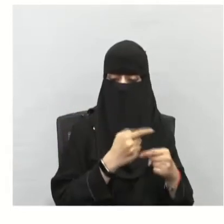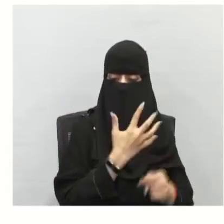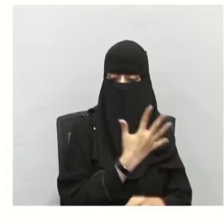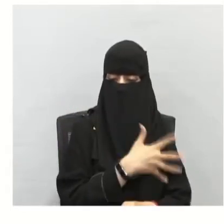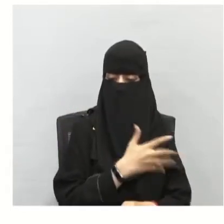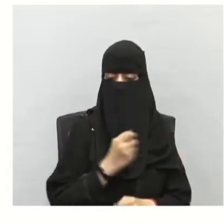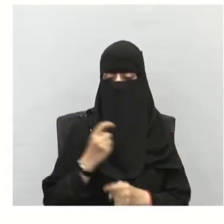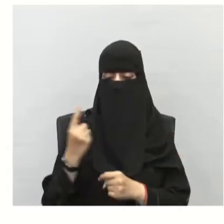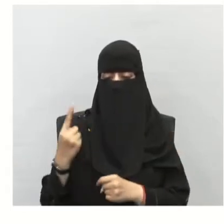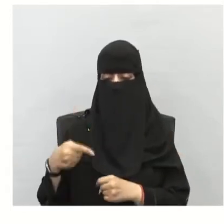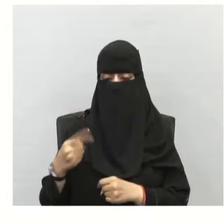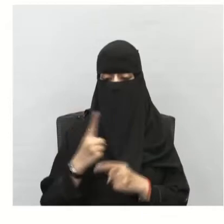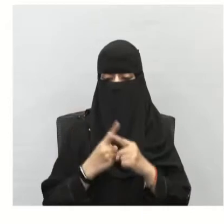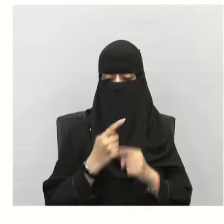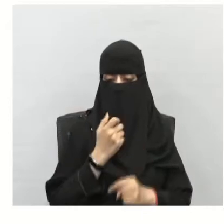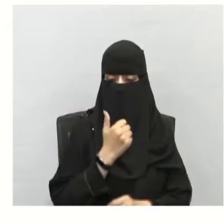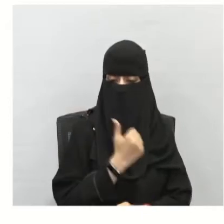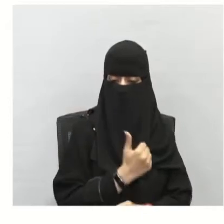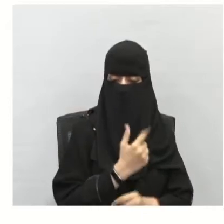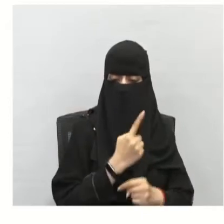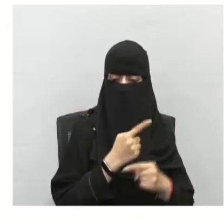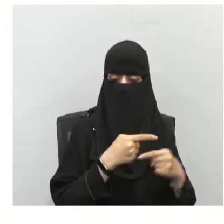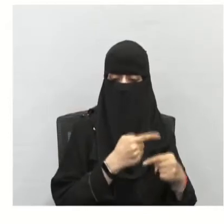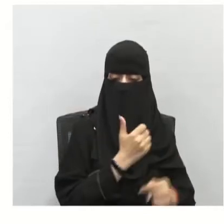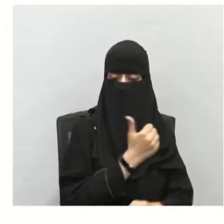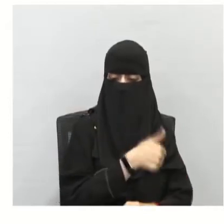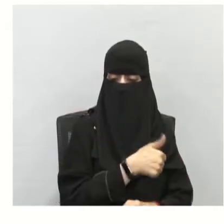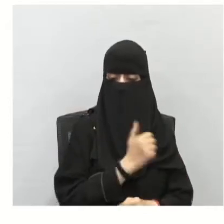50، 10 في 6 60،